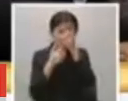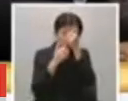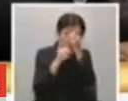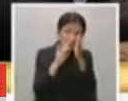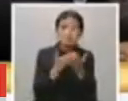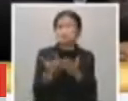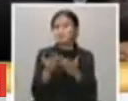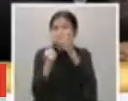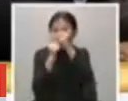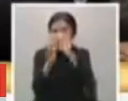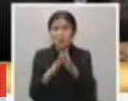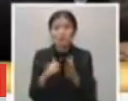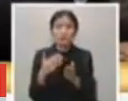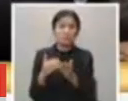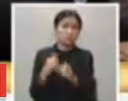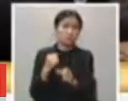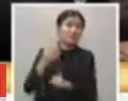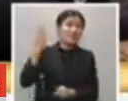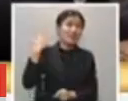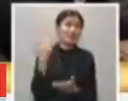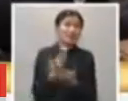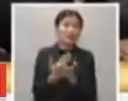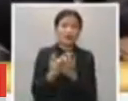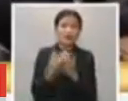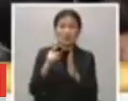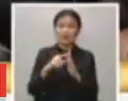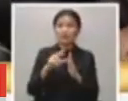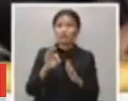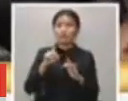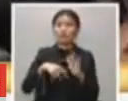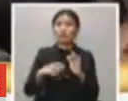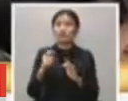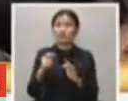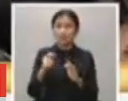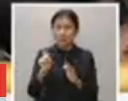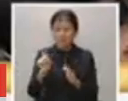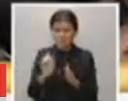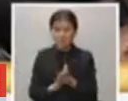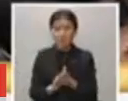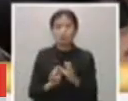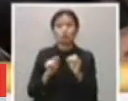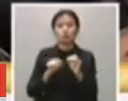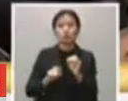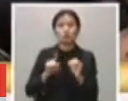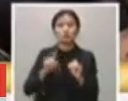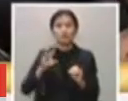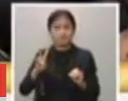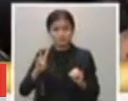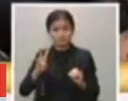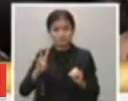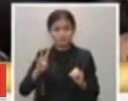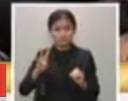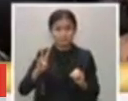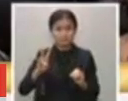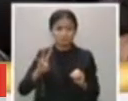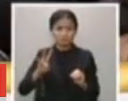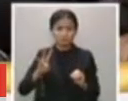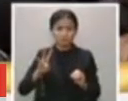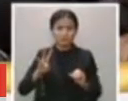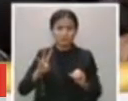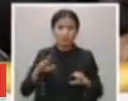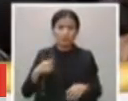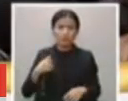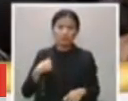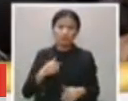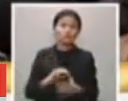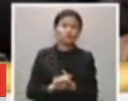ราเงินเฟ้อของปีที่แล้วที่ผ่านมาเนี่ยอยู่ที่ 0.17 ครับต่ำมากในช่วงที่ท่านบริหารที่ผ่านมาอัตราเงินเฟ้อค่อนข้